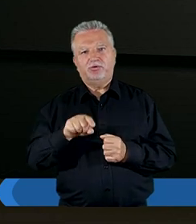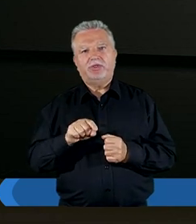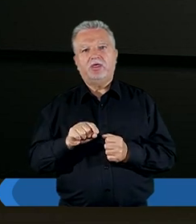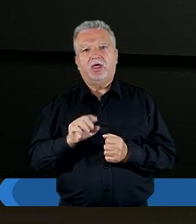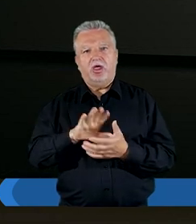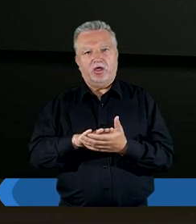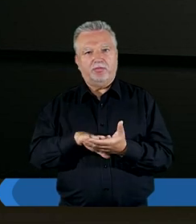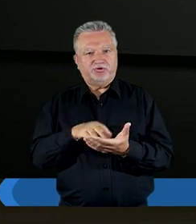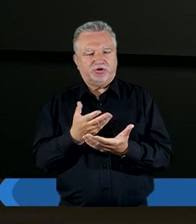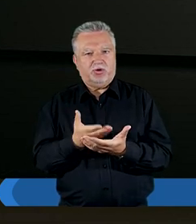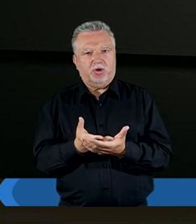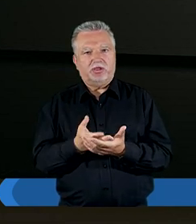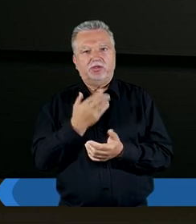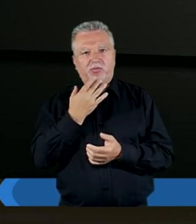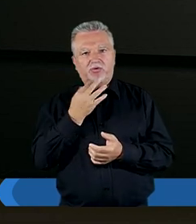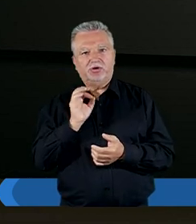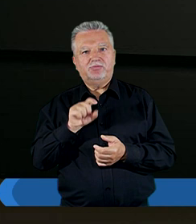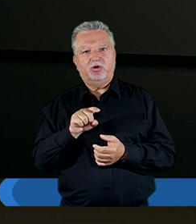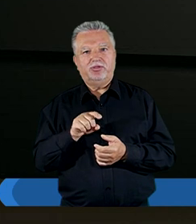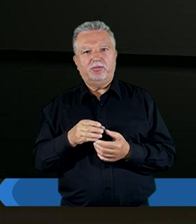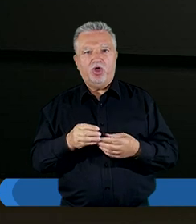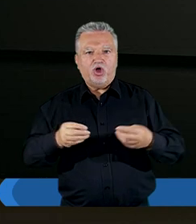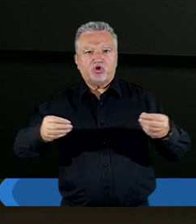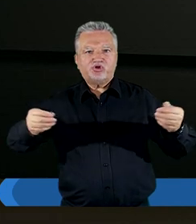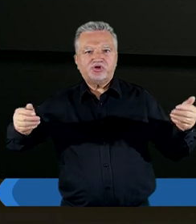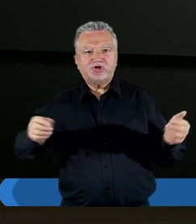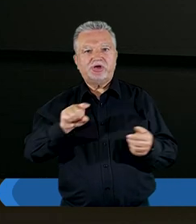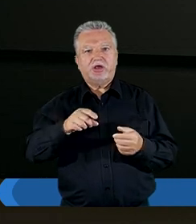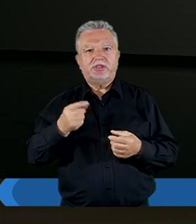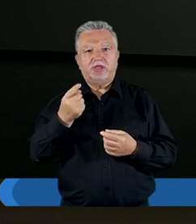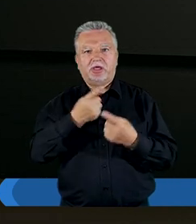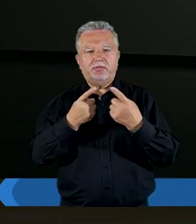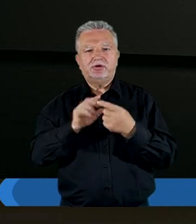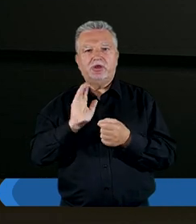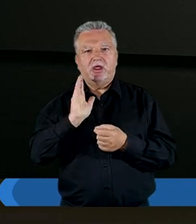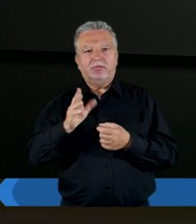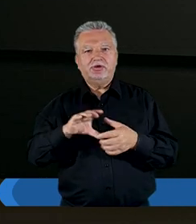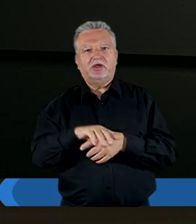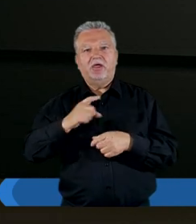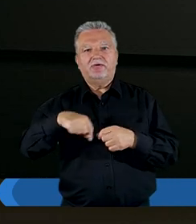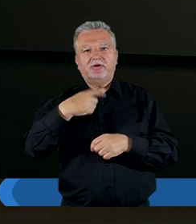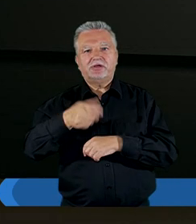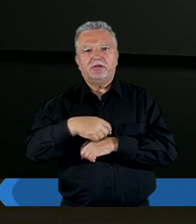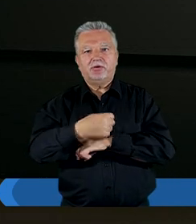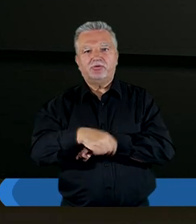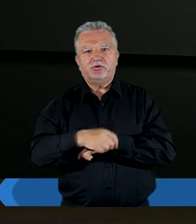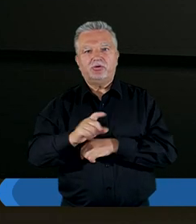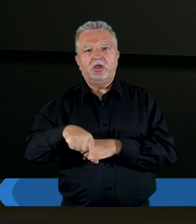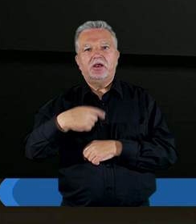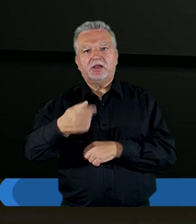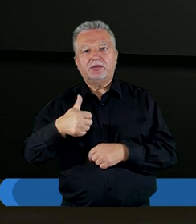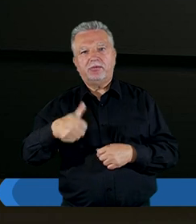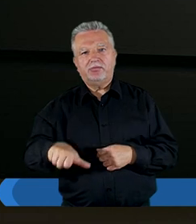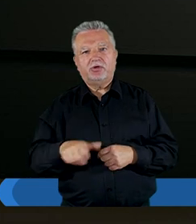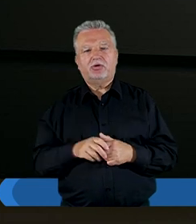tym mówiliśmy, a rozszerzenie tych myśli będzie za tydzień w